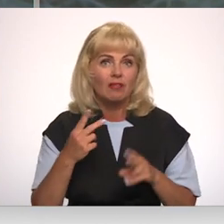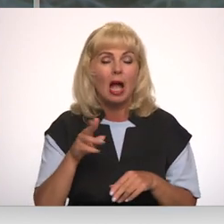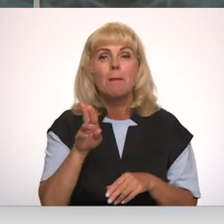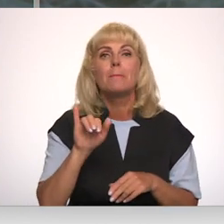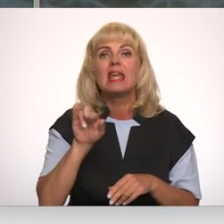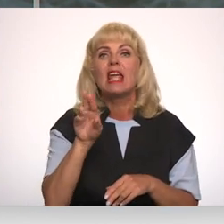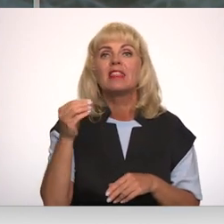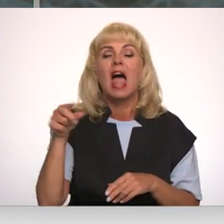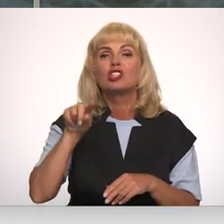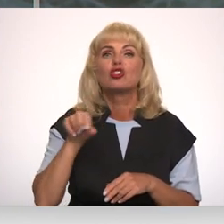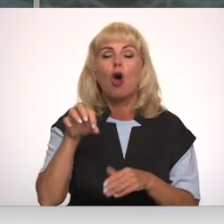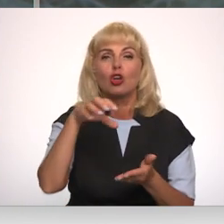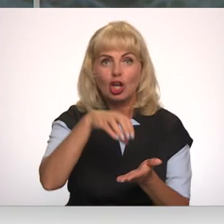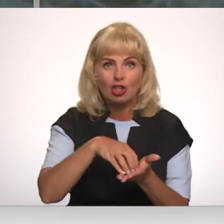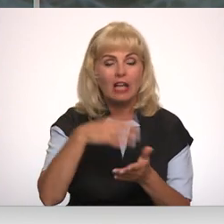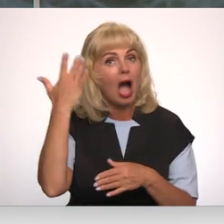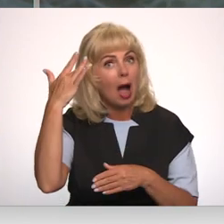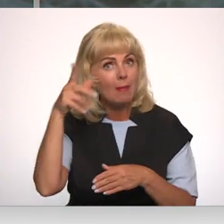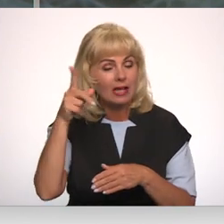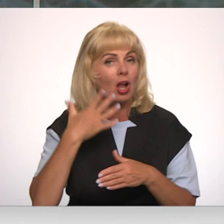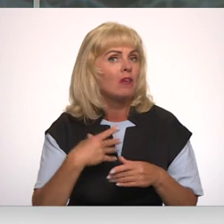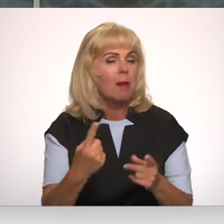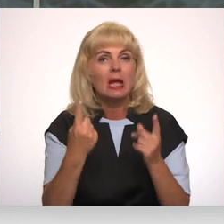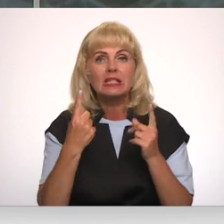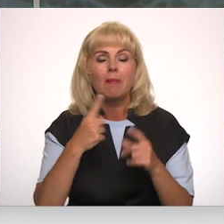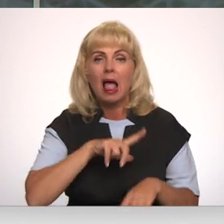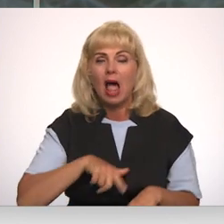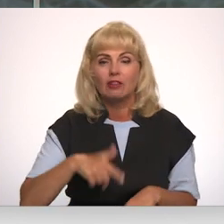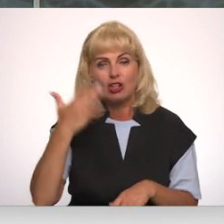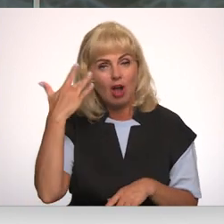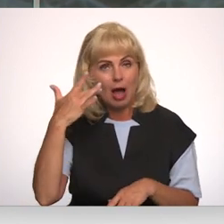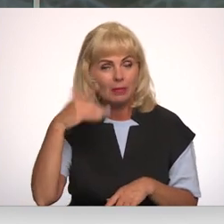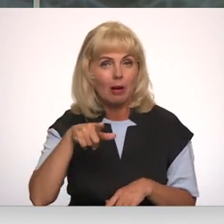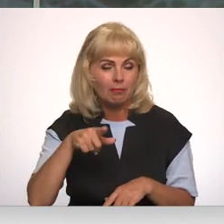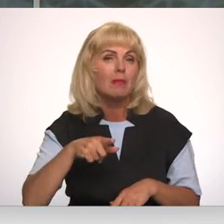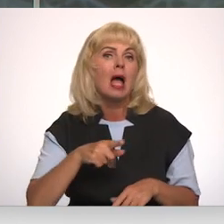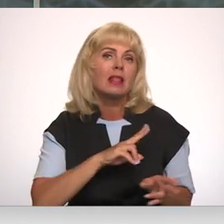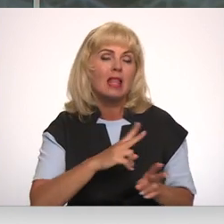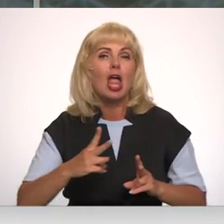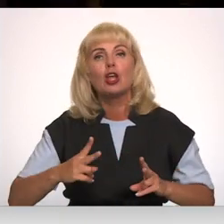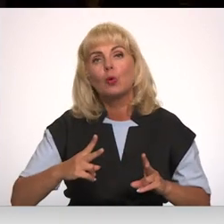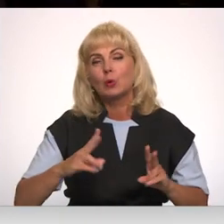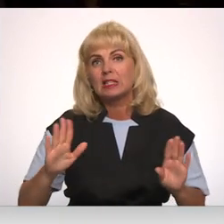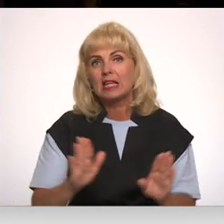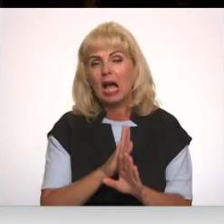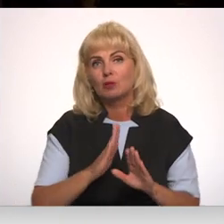Minnesota štatā ASV, kā viens no iespaidīgākajiem Amerikas latviešu dziesmu un deju svētku notikumiem.